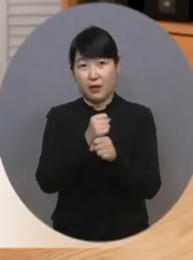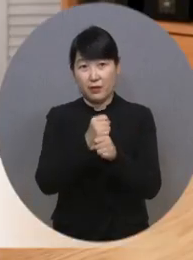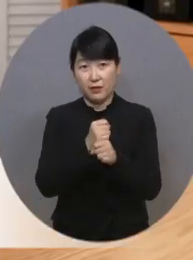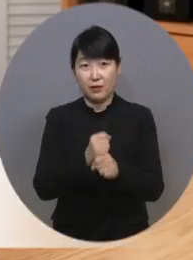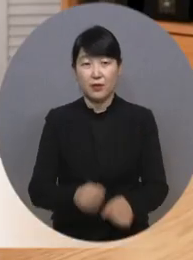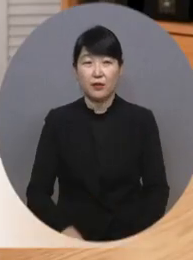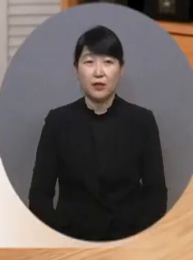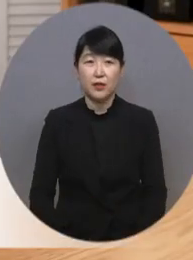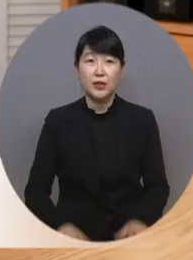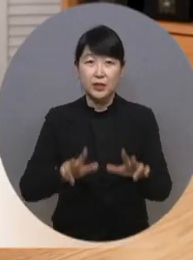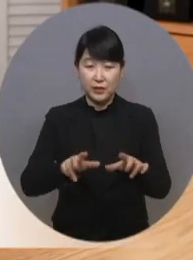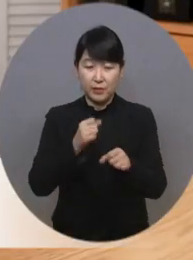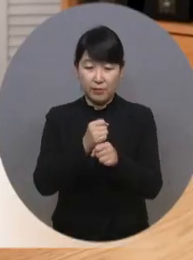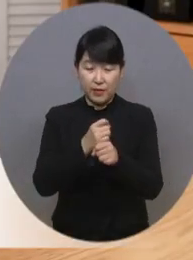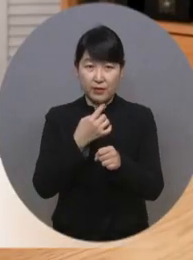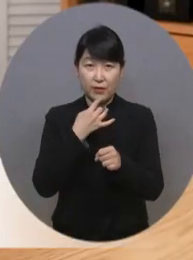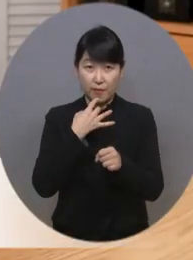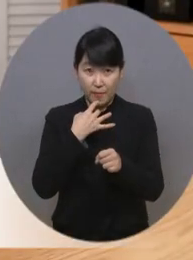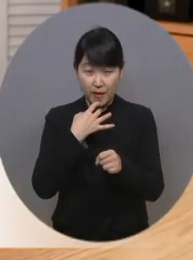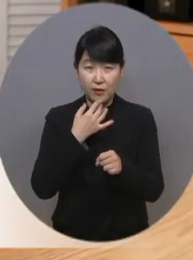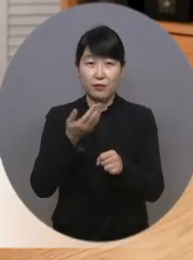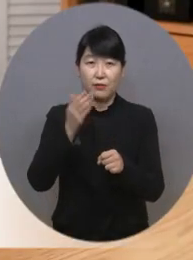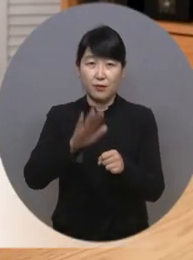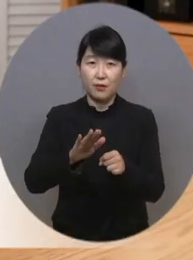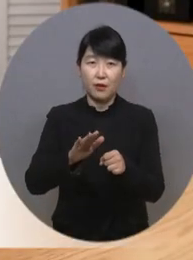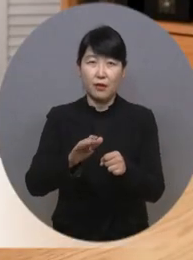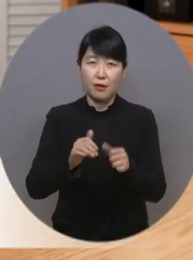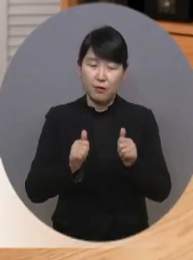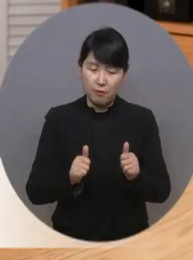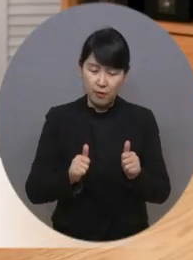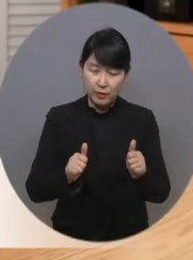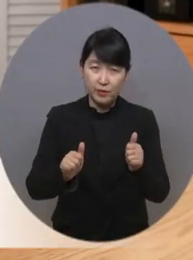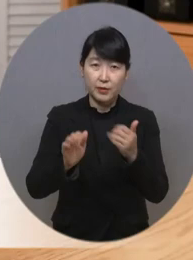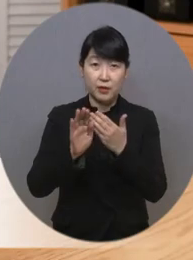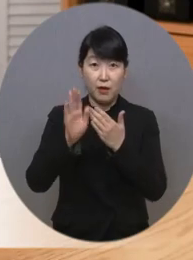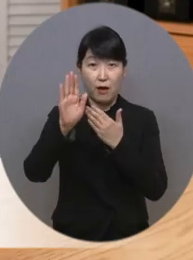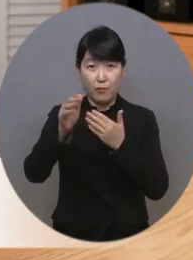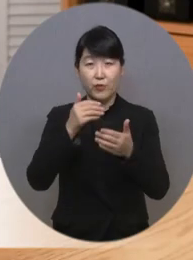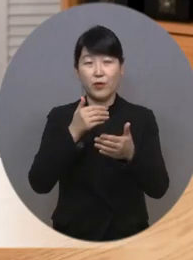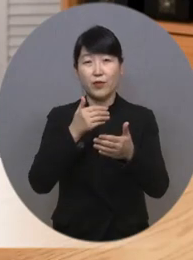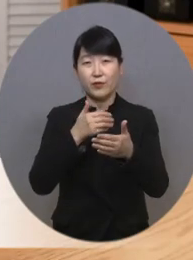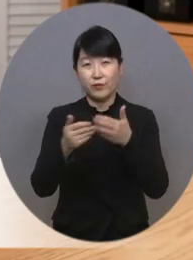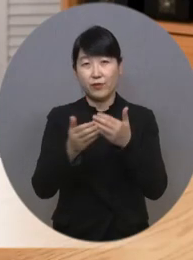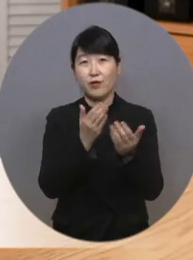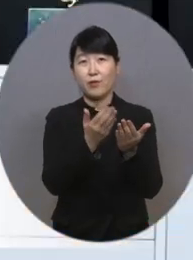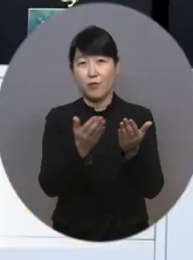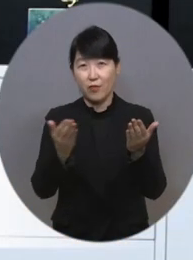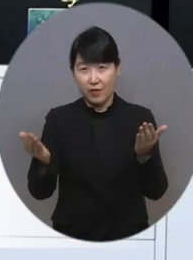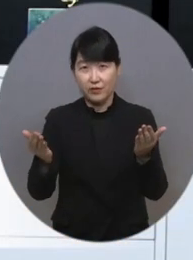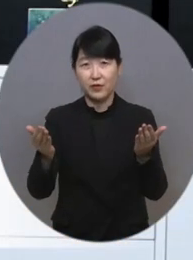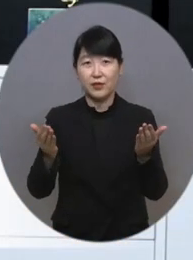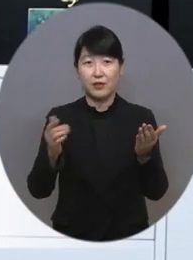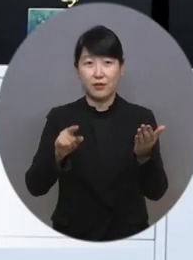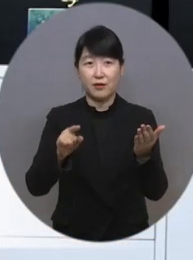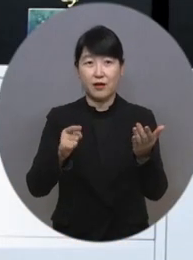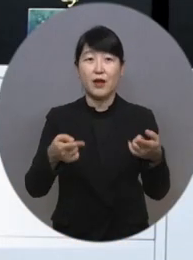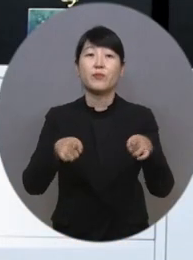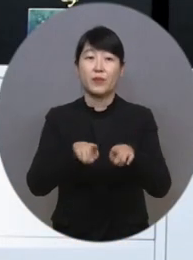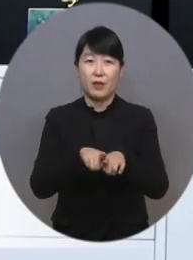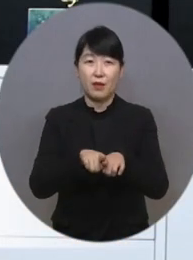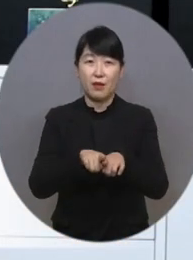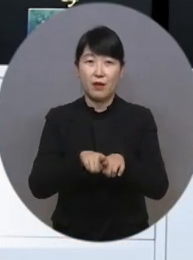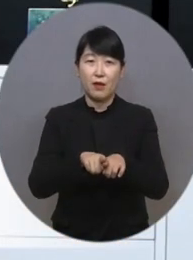지금은 공방이지만 더 열심히 해서 체험관과 전시관을 함께하면서 대중화가